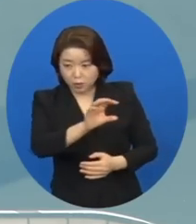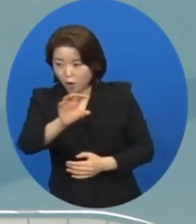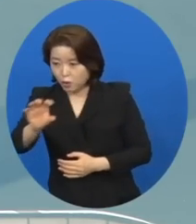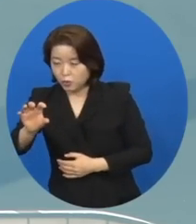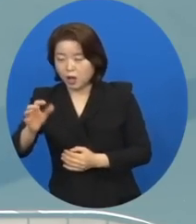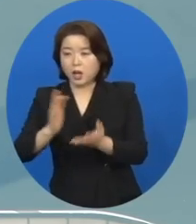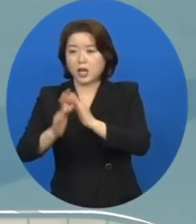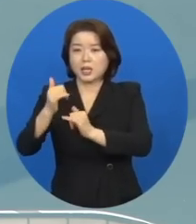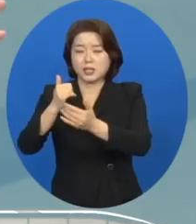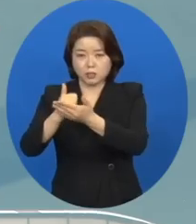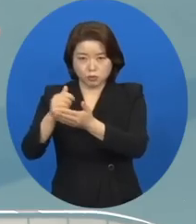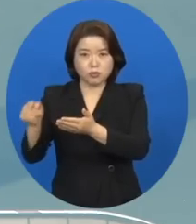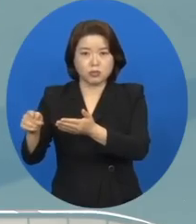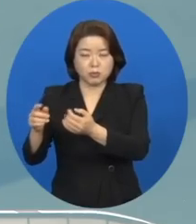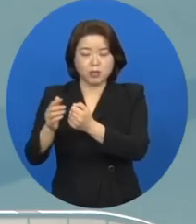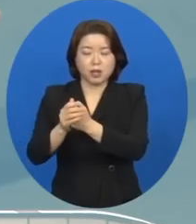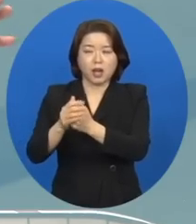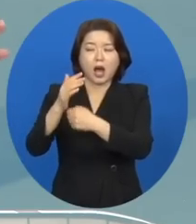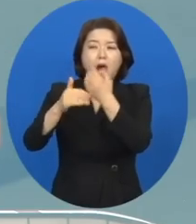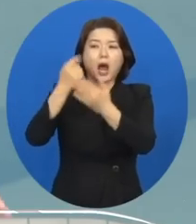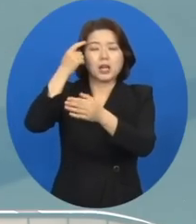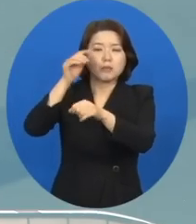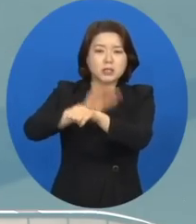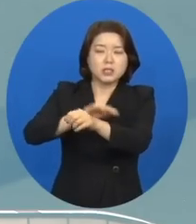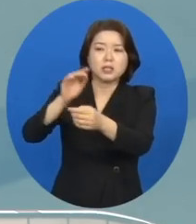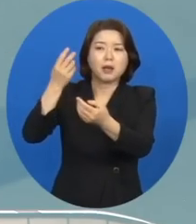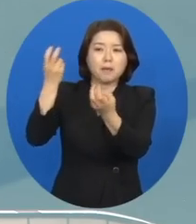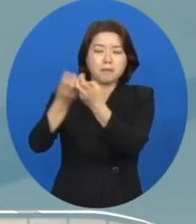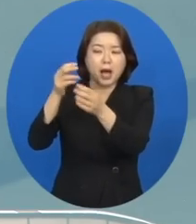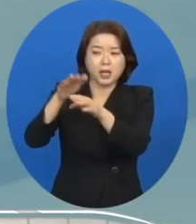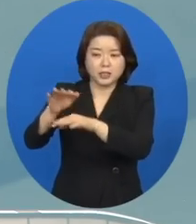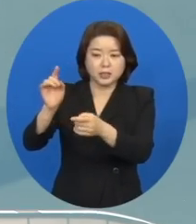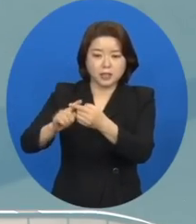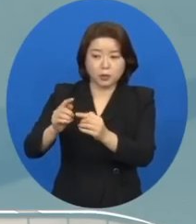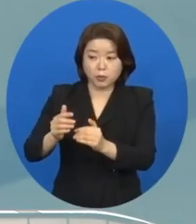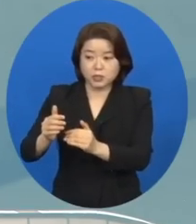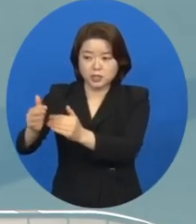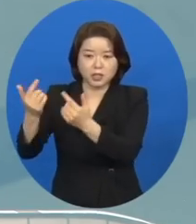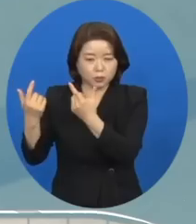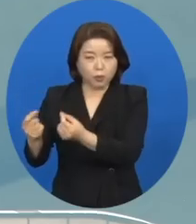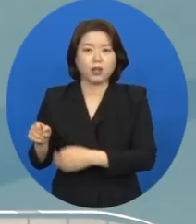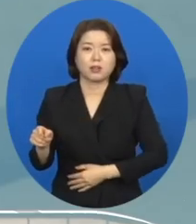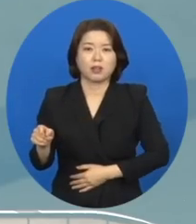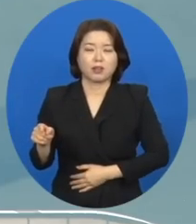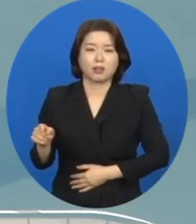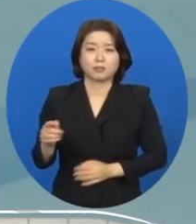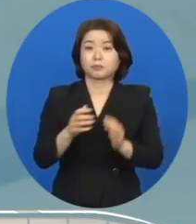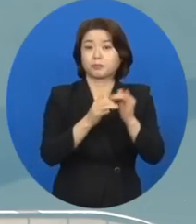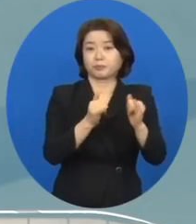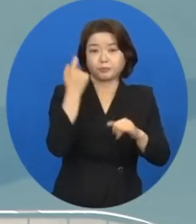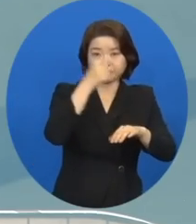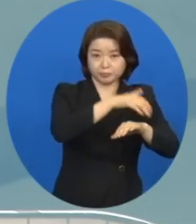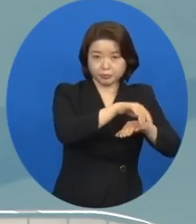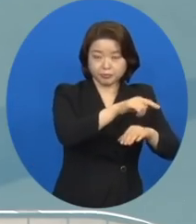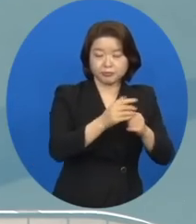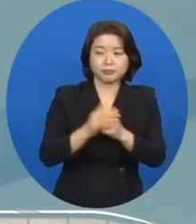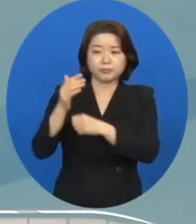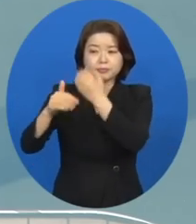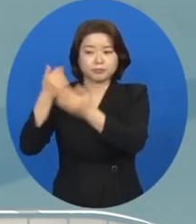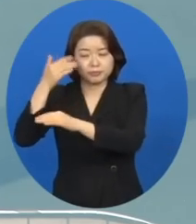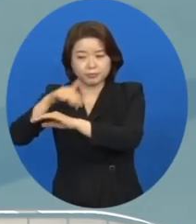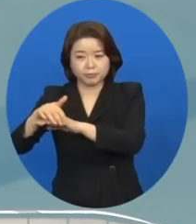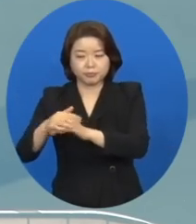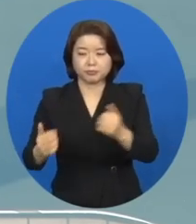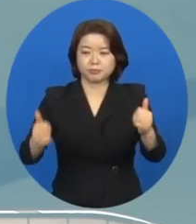지혜, 그분의 방식대로 진행이 되고 있는 것입니다. 사람의 모략은 절대로 하나님의 모략을